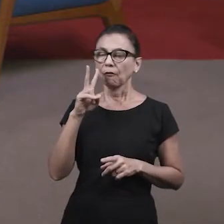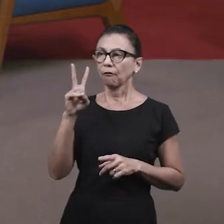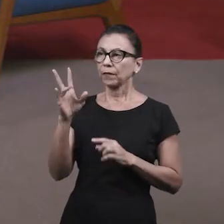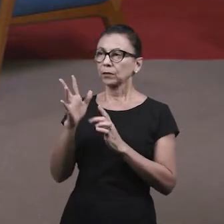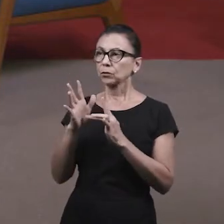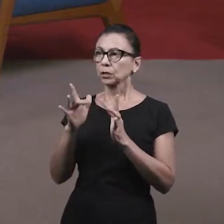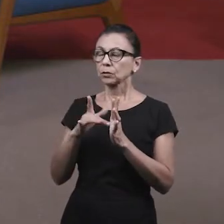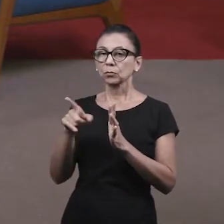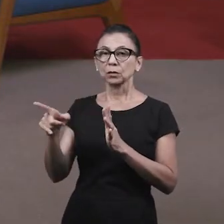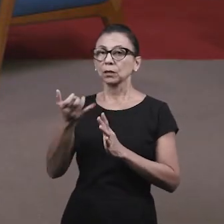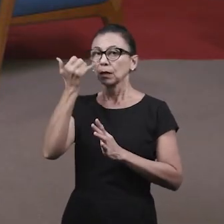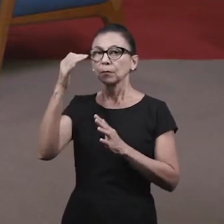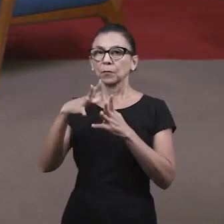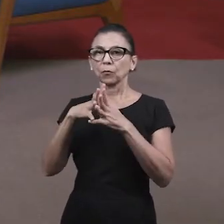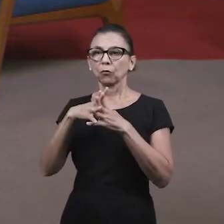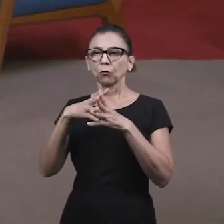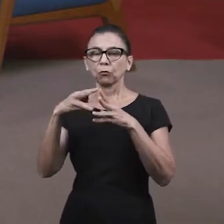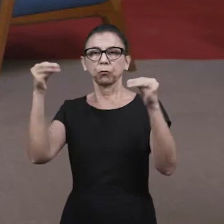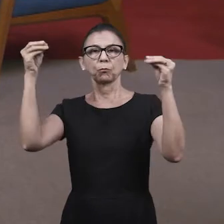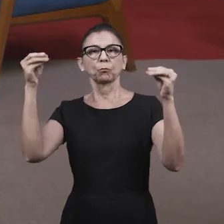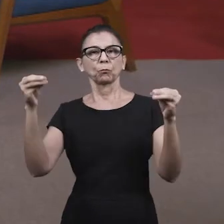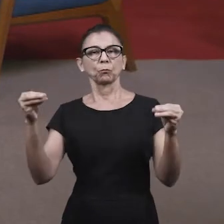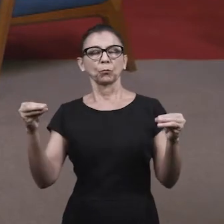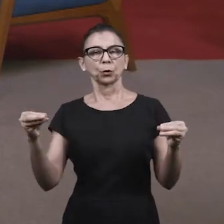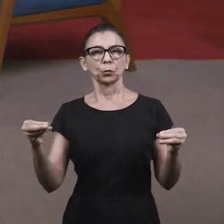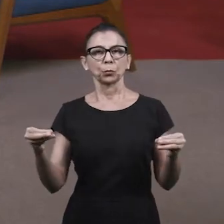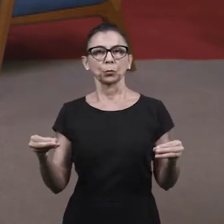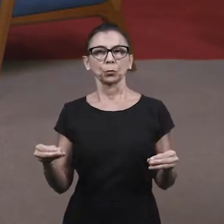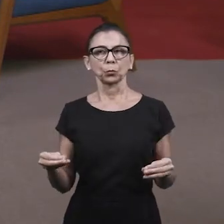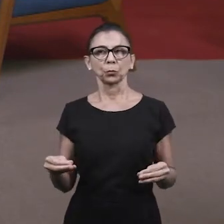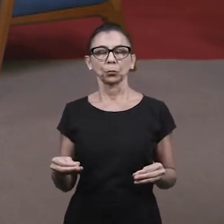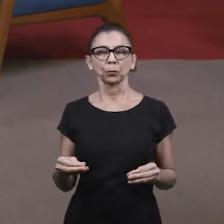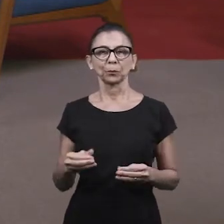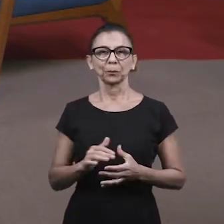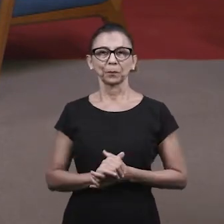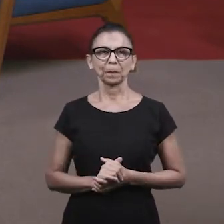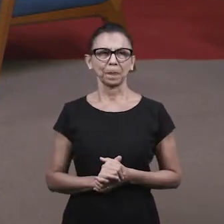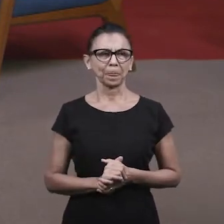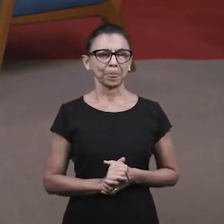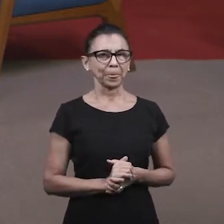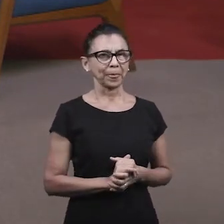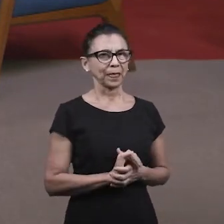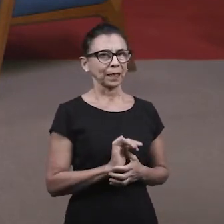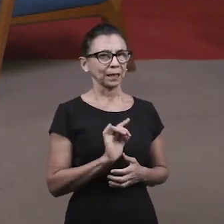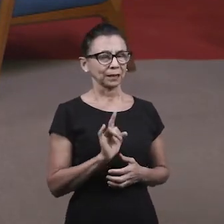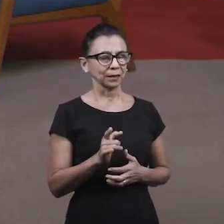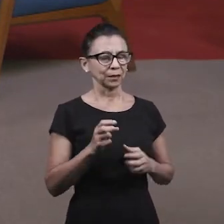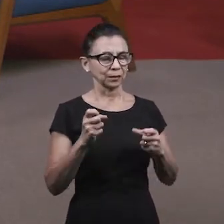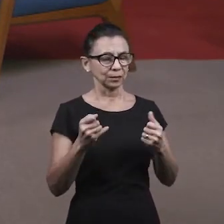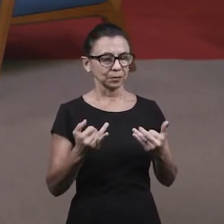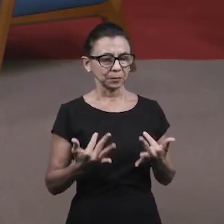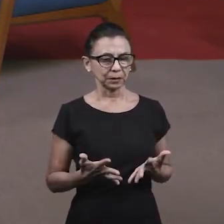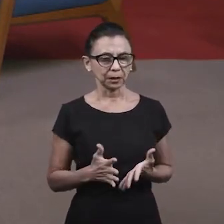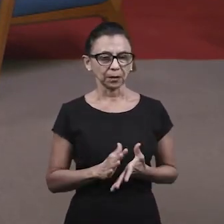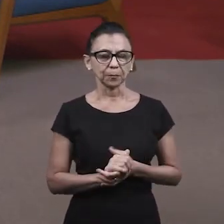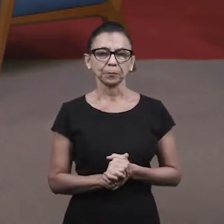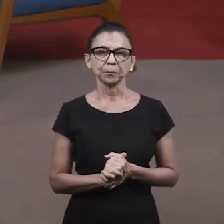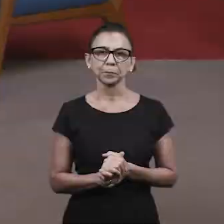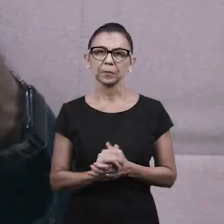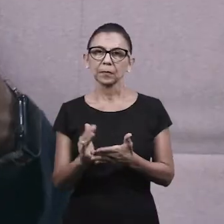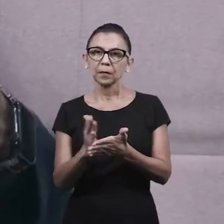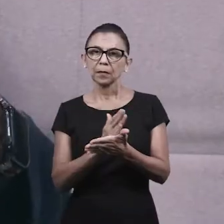c'était quelle était la révélation du mystère ici? Pendant quelques heures, les 2 disciples